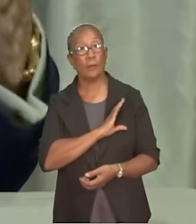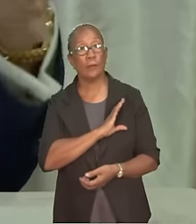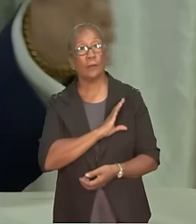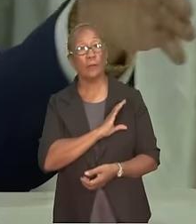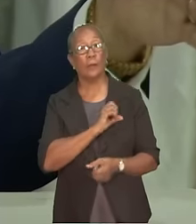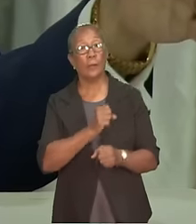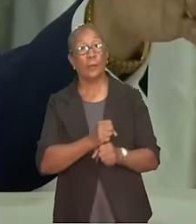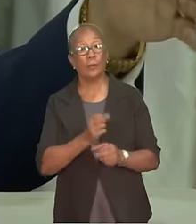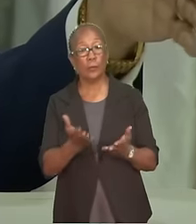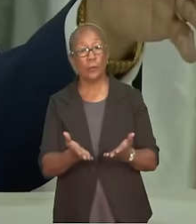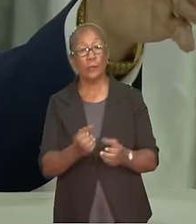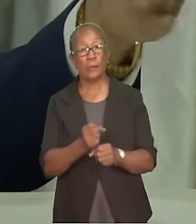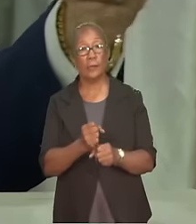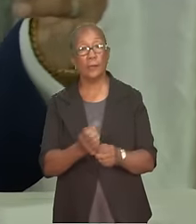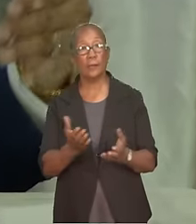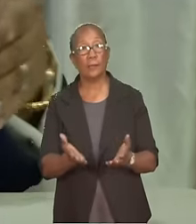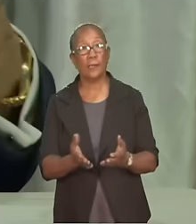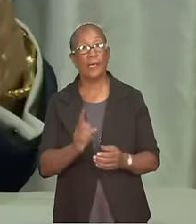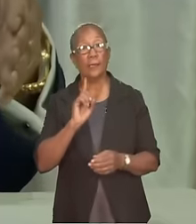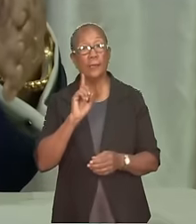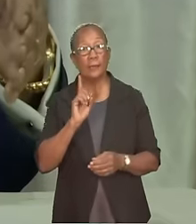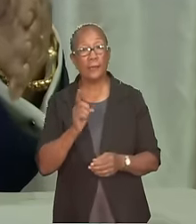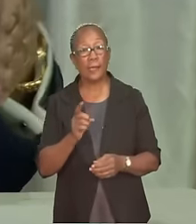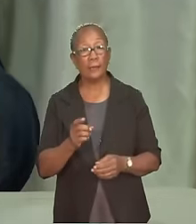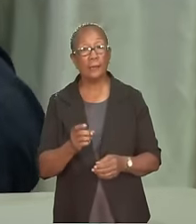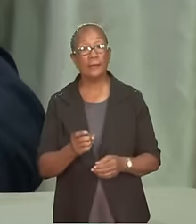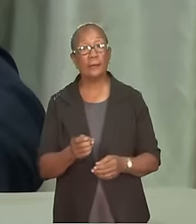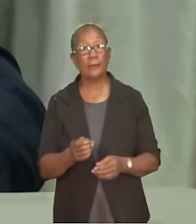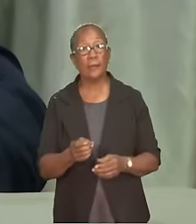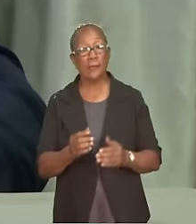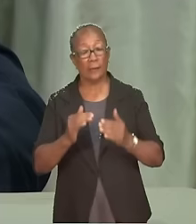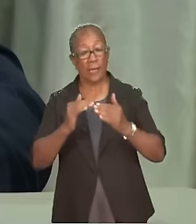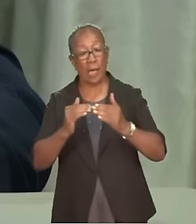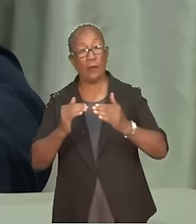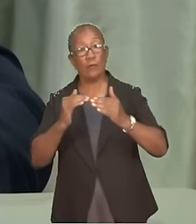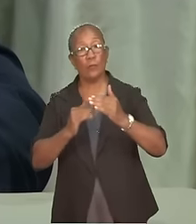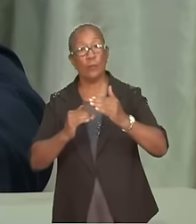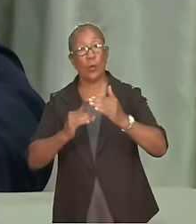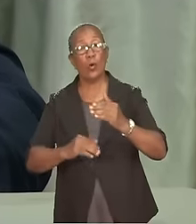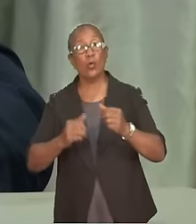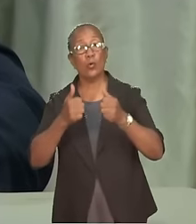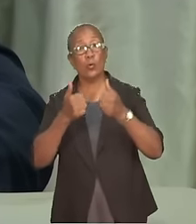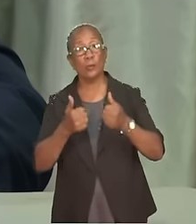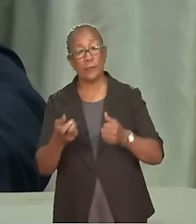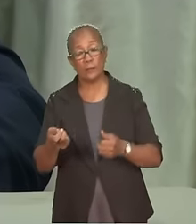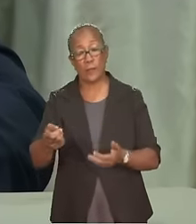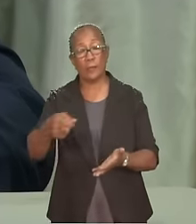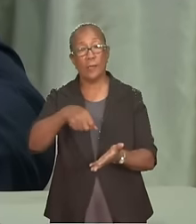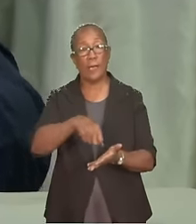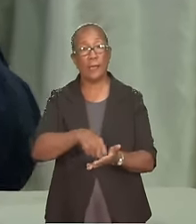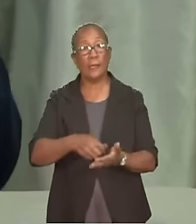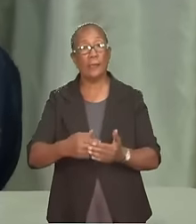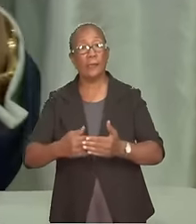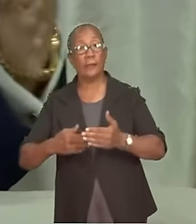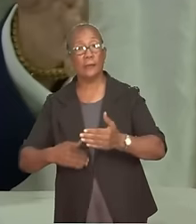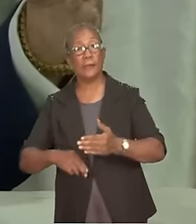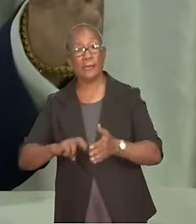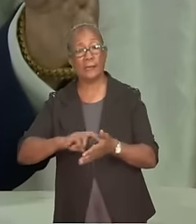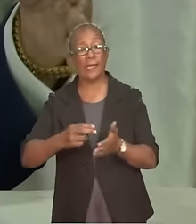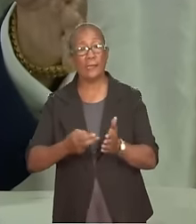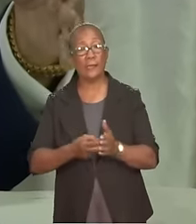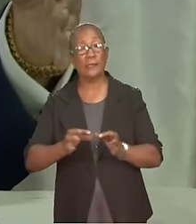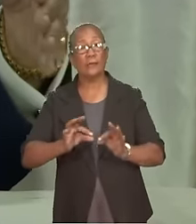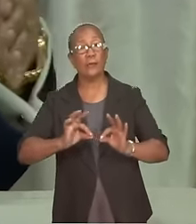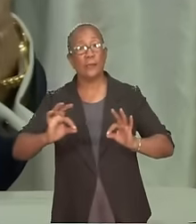temporisering ingebouwd, dat het draaglijk is voor die afbouw van de subsidie. En tegen die achtergrond is er dan een technische verlenging